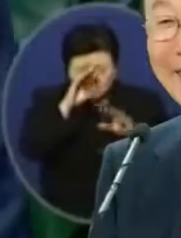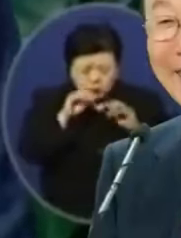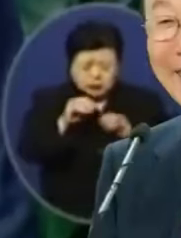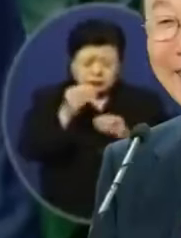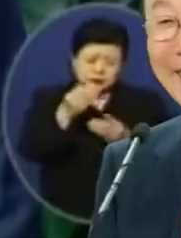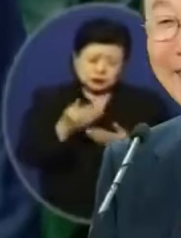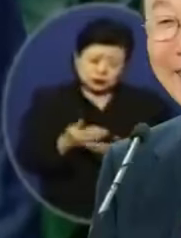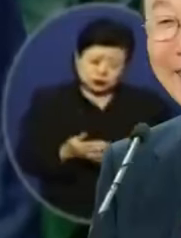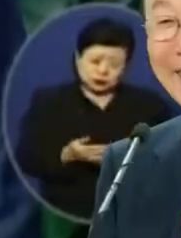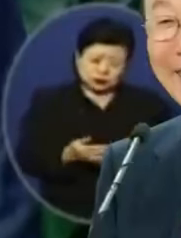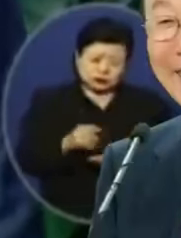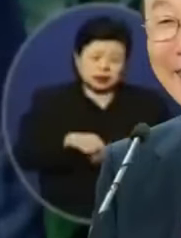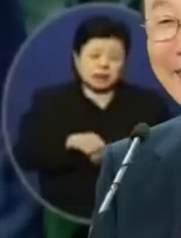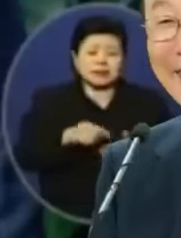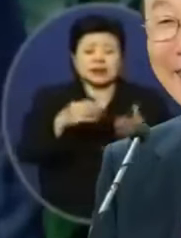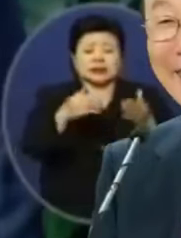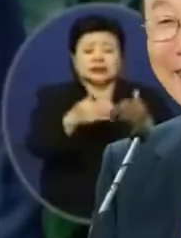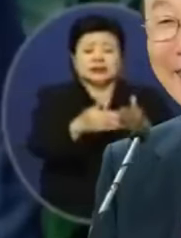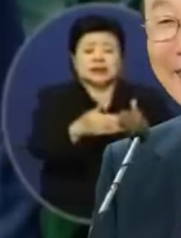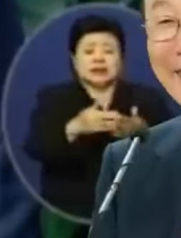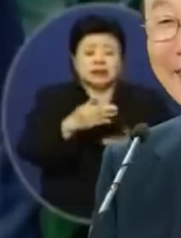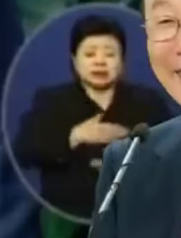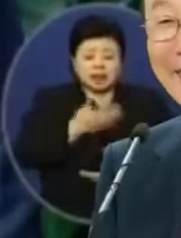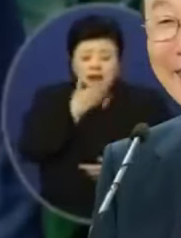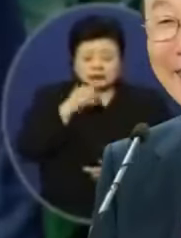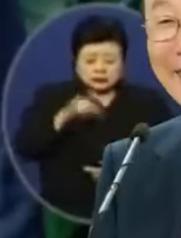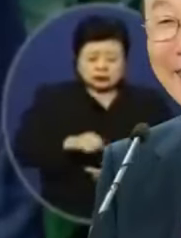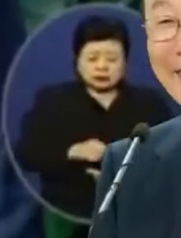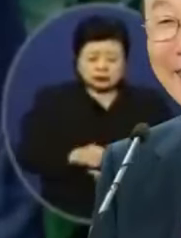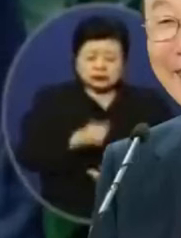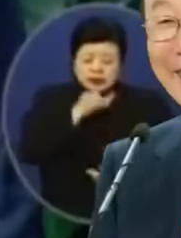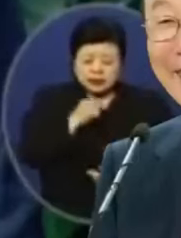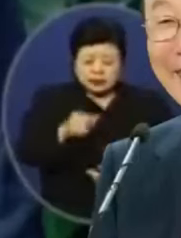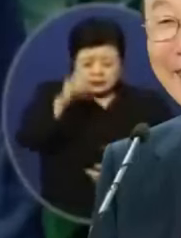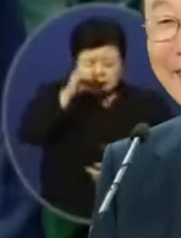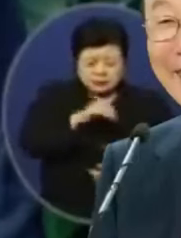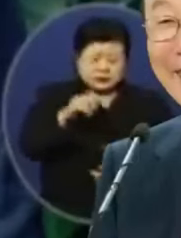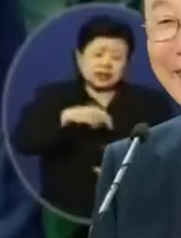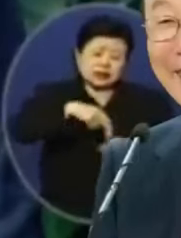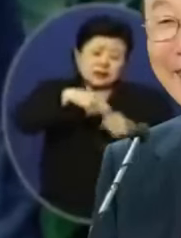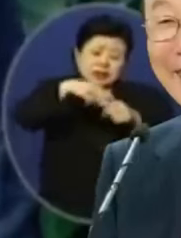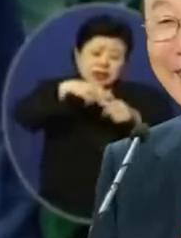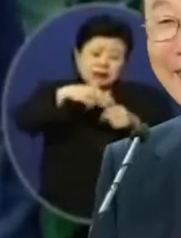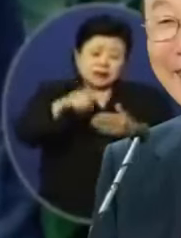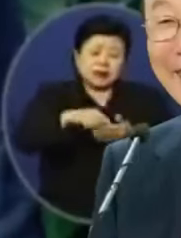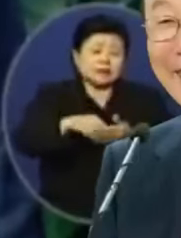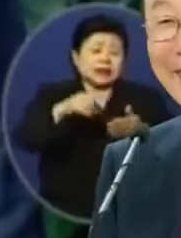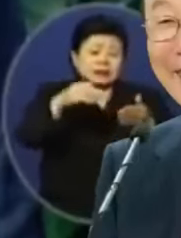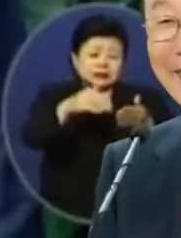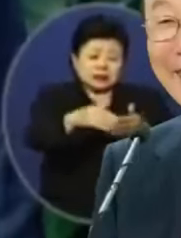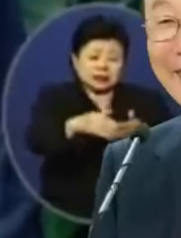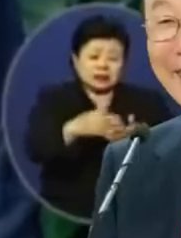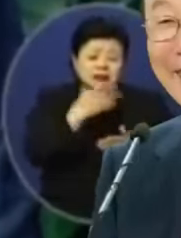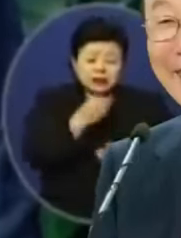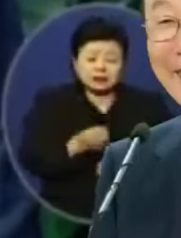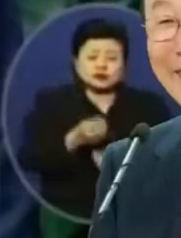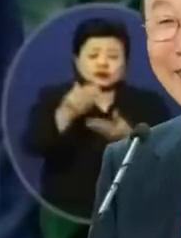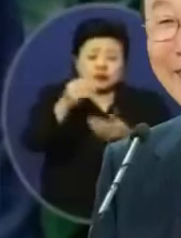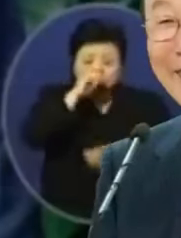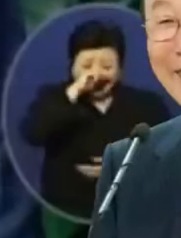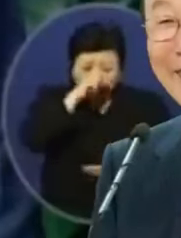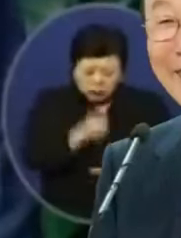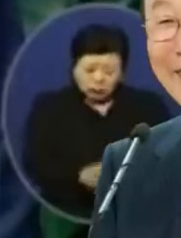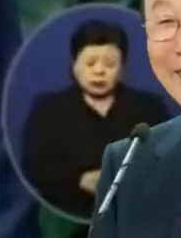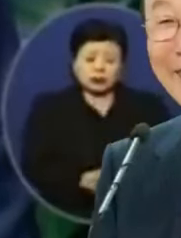병을 다 청산하고 나의 저주와 가난을 십자가에 매달림으로 다 청산하고 아브라함의 복과